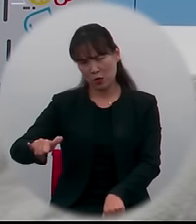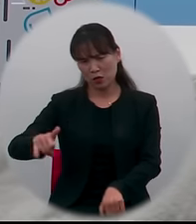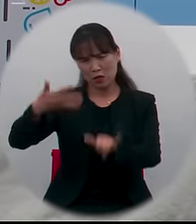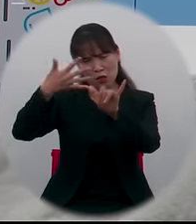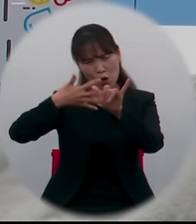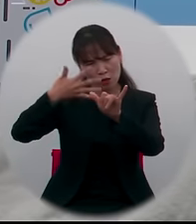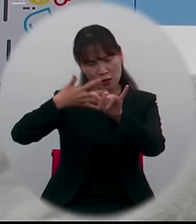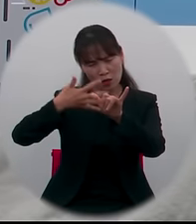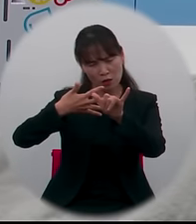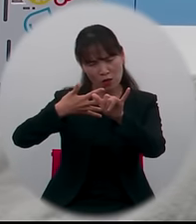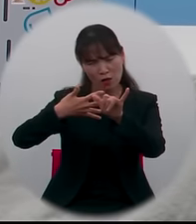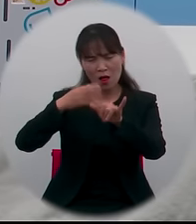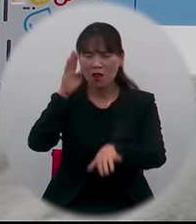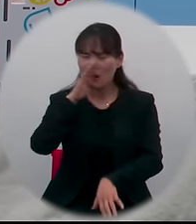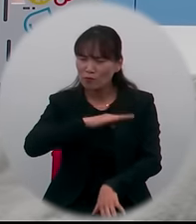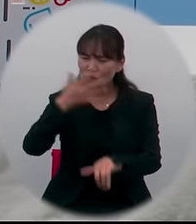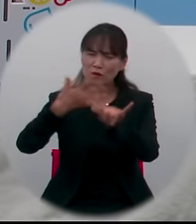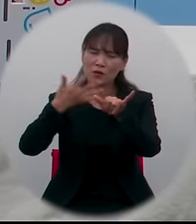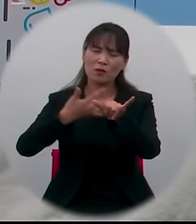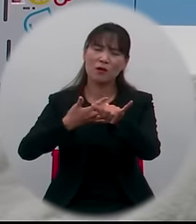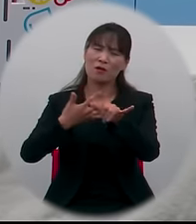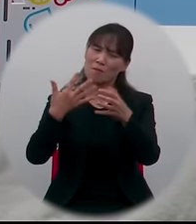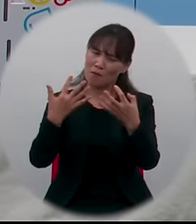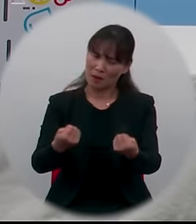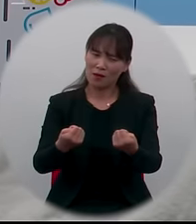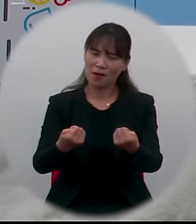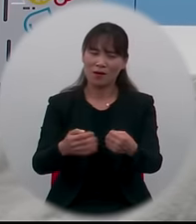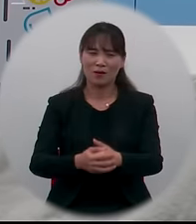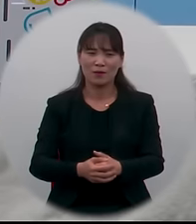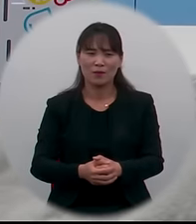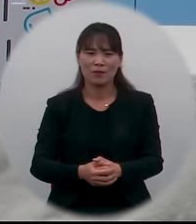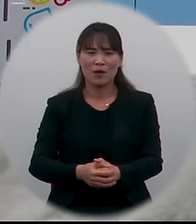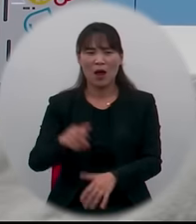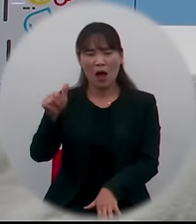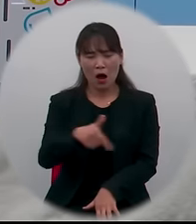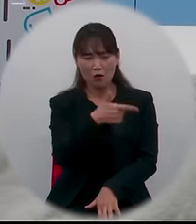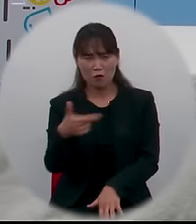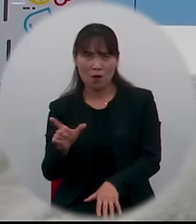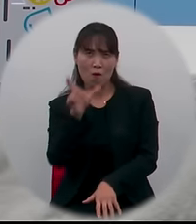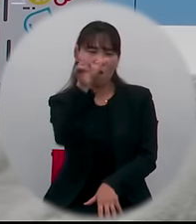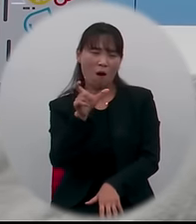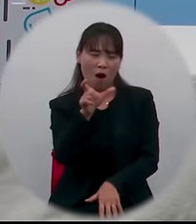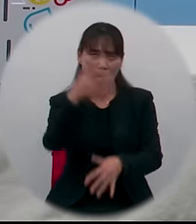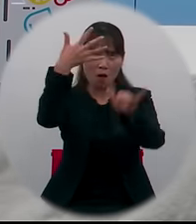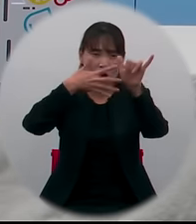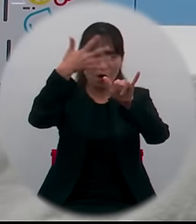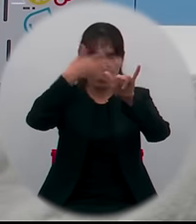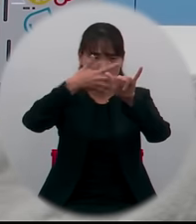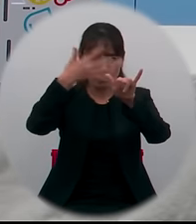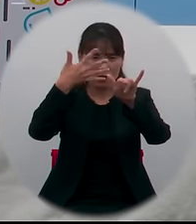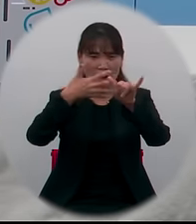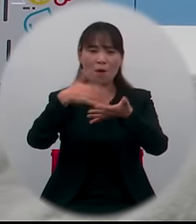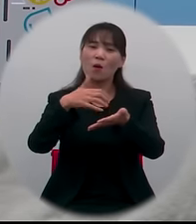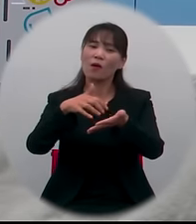얼마나 많을 것 같습니까 어마어마하게 많아요 다른 쪽으로 말씀드리죠 하루에 올라오는 유튜브 영상이 한 몇 개쯤 될 거라고